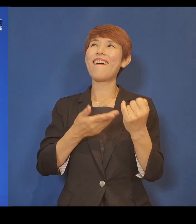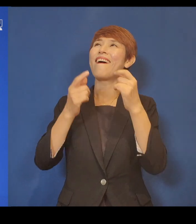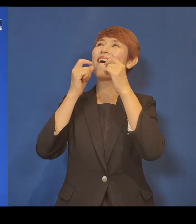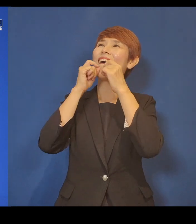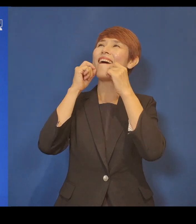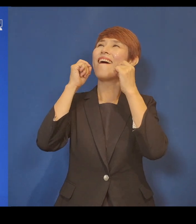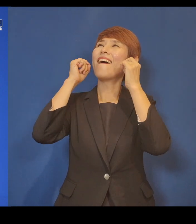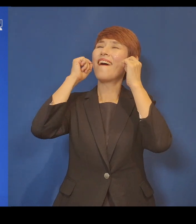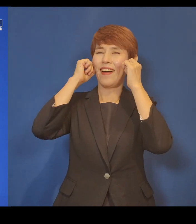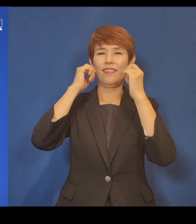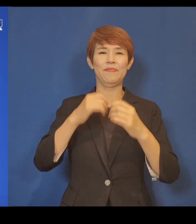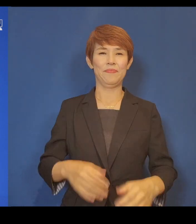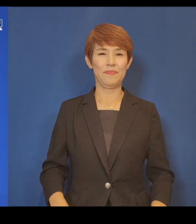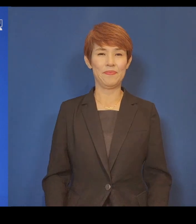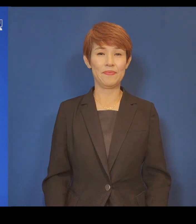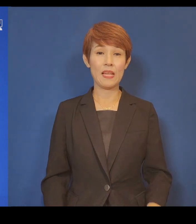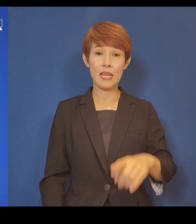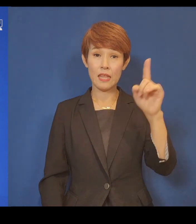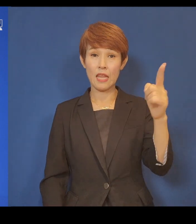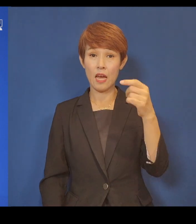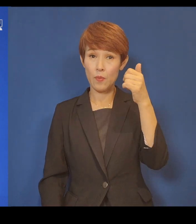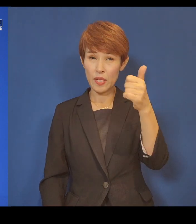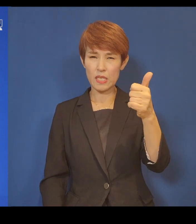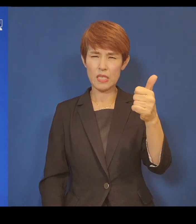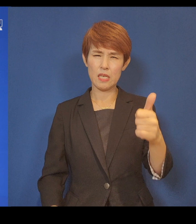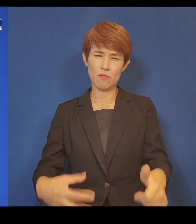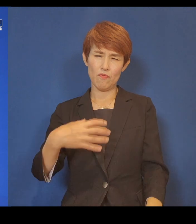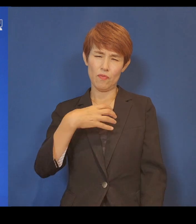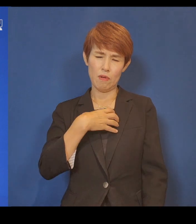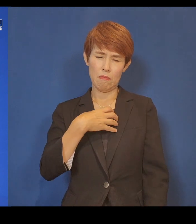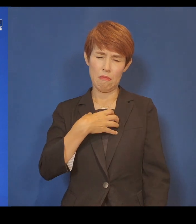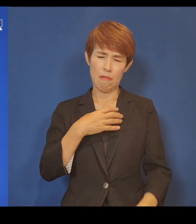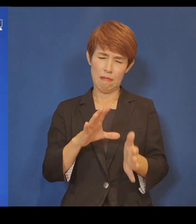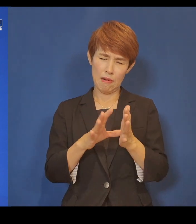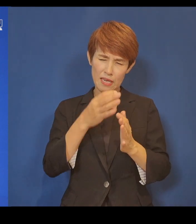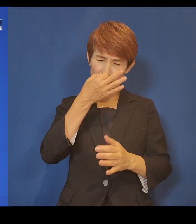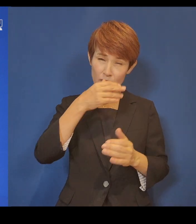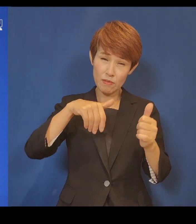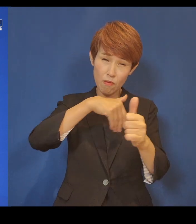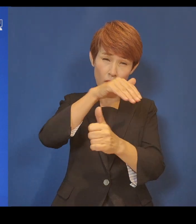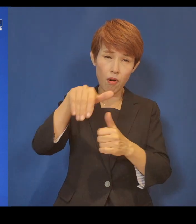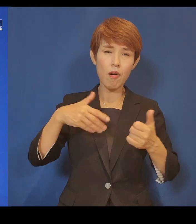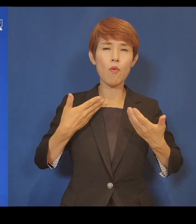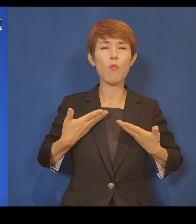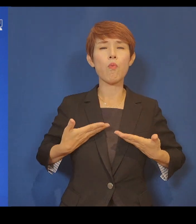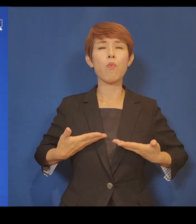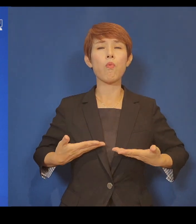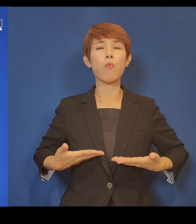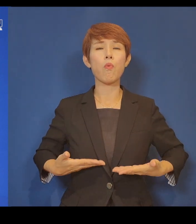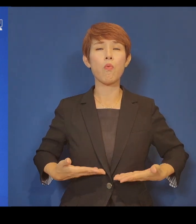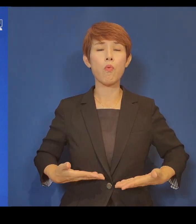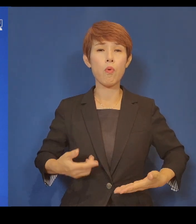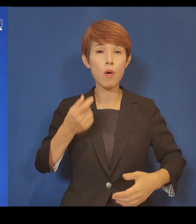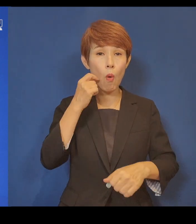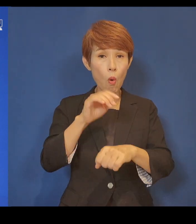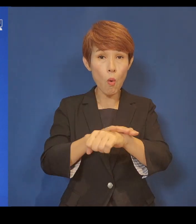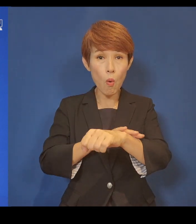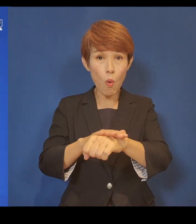다윗이 어떻게 위경 가운데서도 고요하고 평안했어요? 그의 인격이